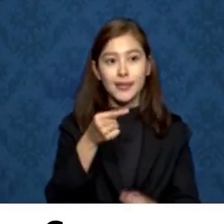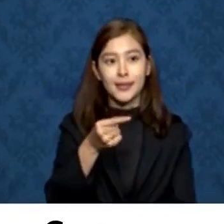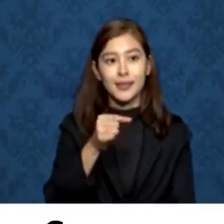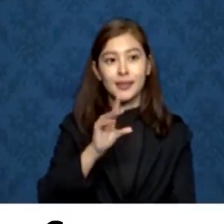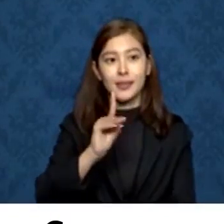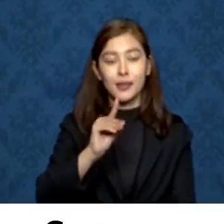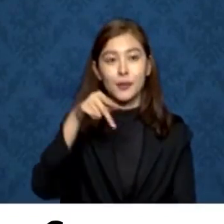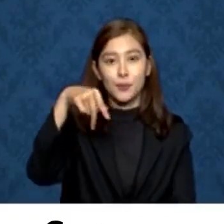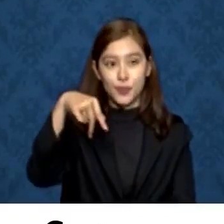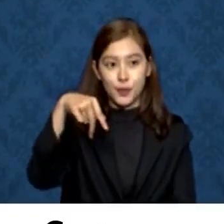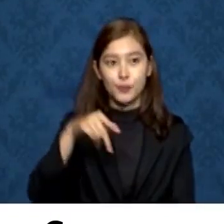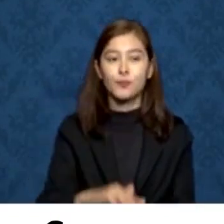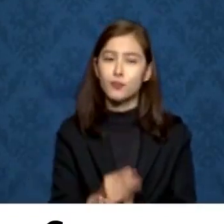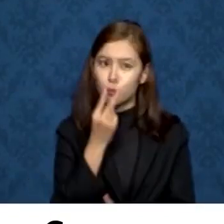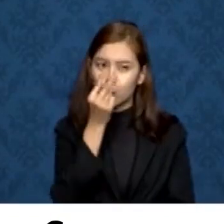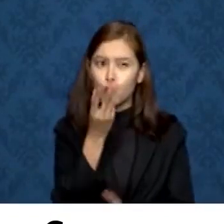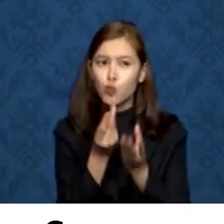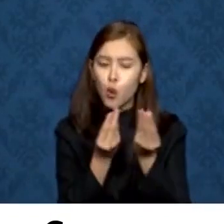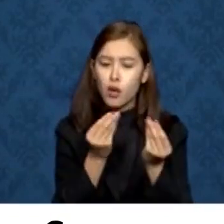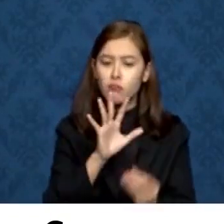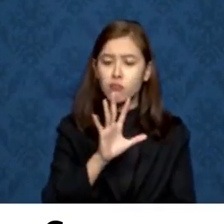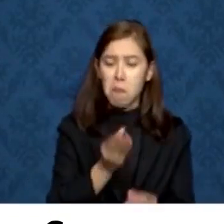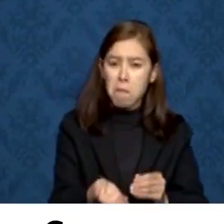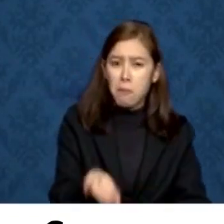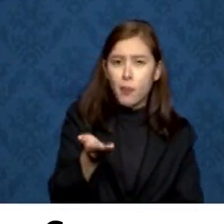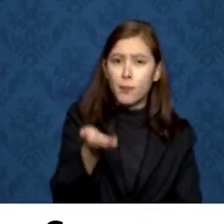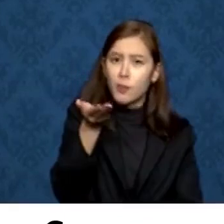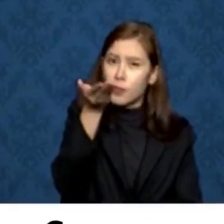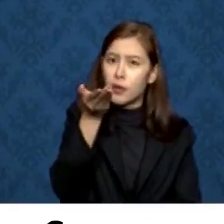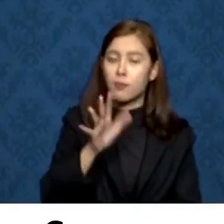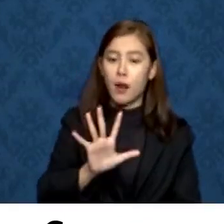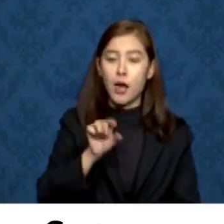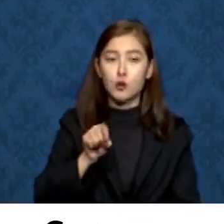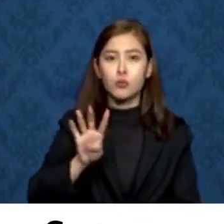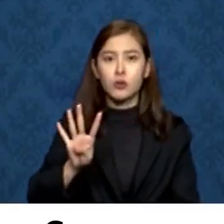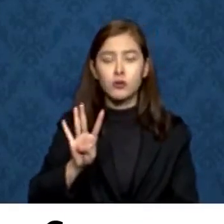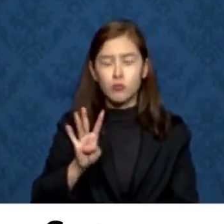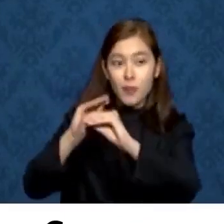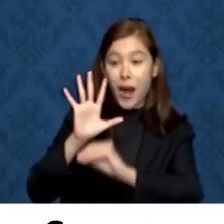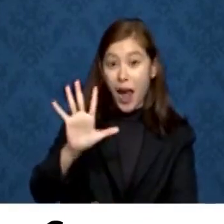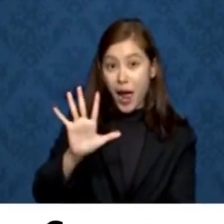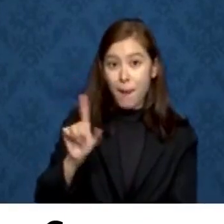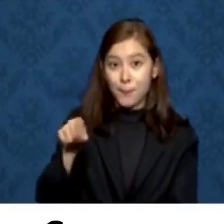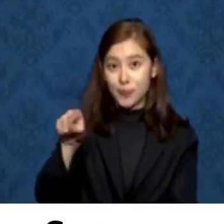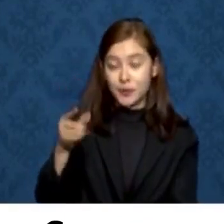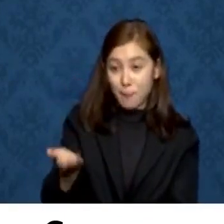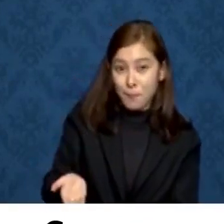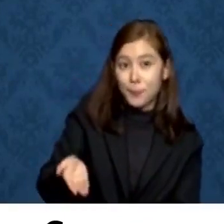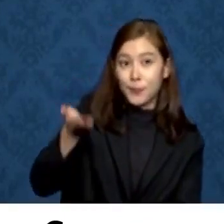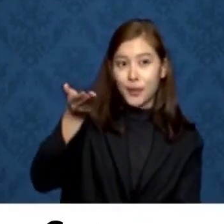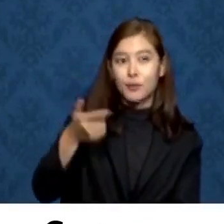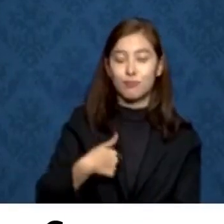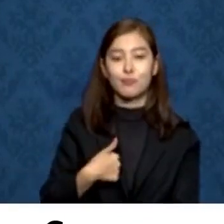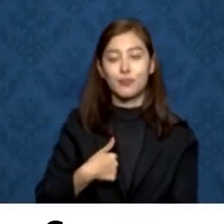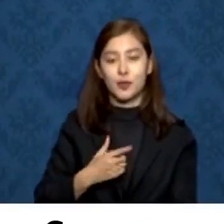อภิปรายเอาไว้ว่าวิกฤตแบบไหนถึงตั้งงบประมาณแบบนี้ถูกมั้ยในเมื่อรัฐบาลบอกว่าวิกฤตใช่มั้ยครับแต่ก้าวไกลเ้าก็ไปเจอว่าอย่างโครงการ